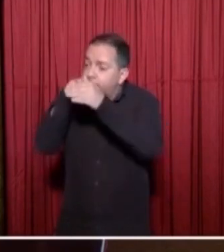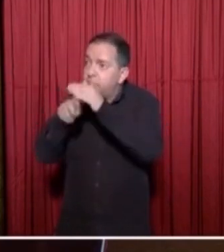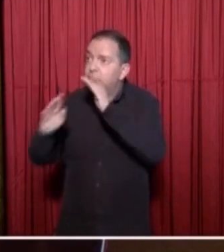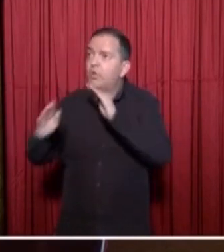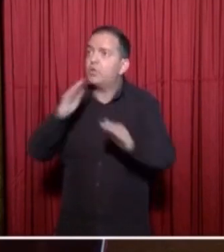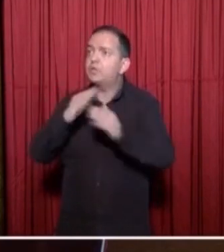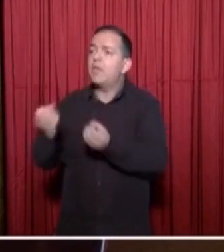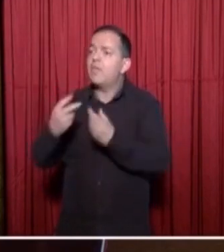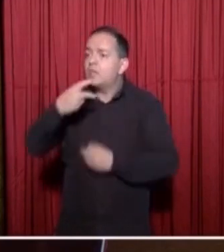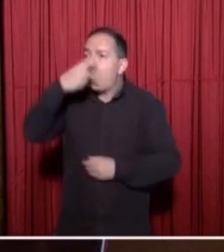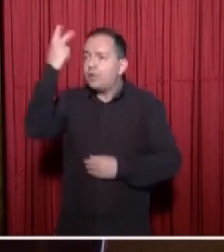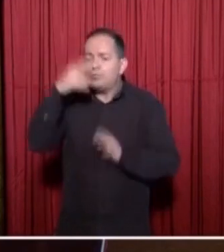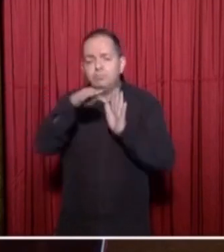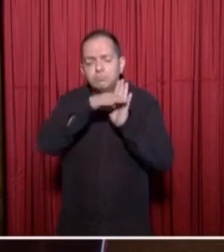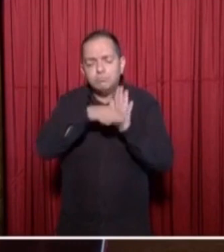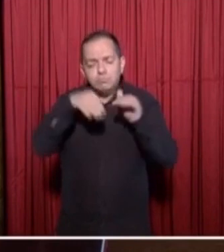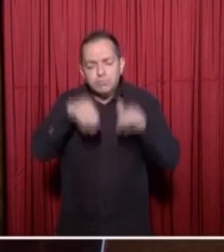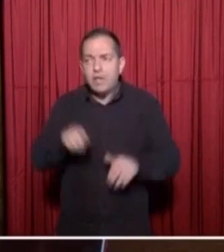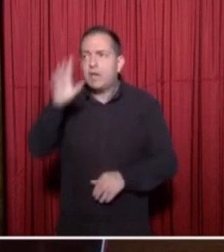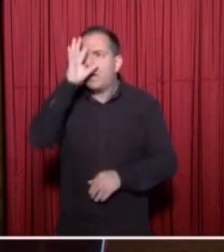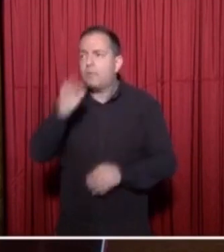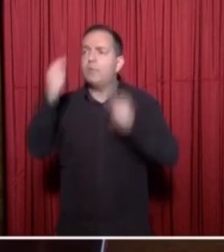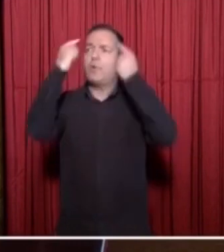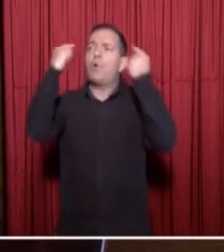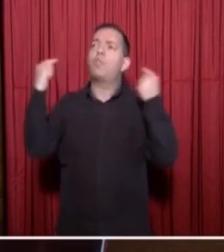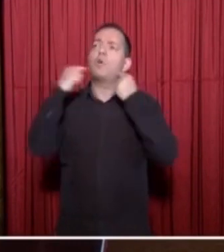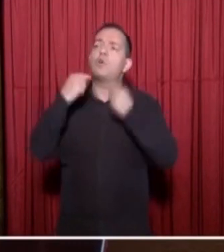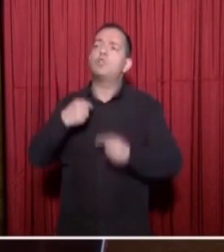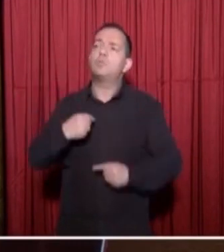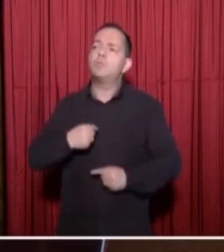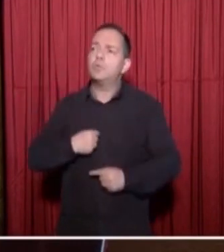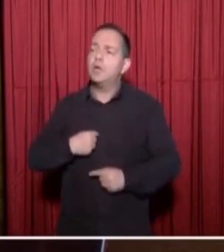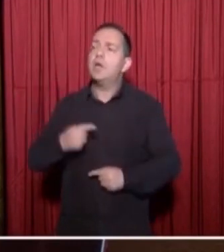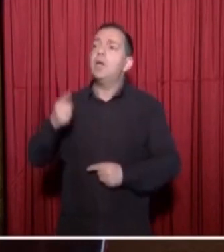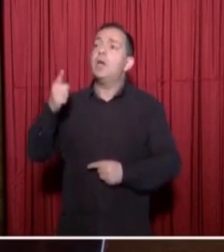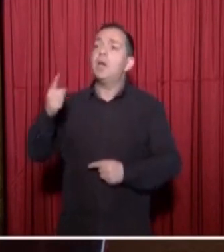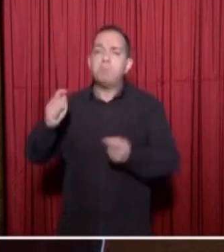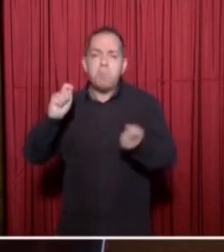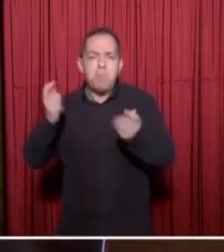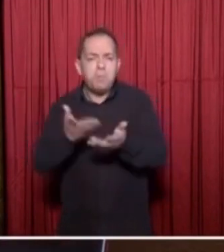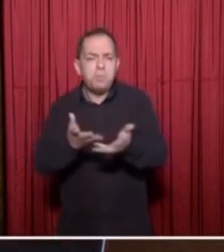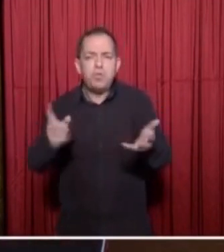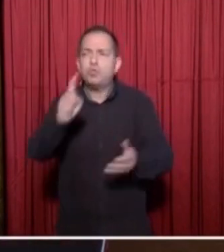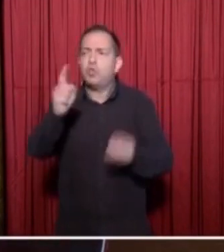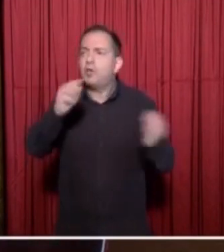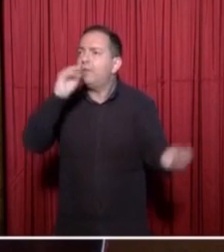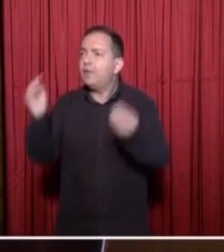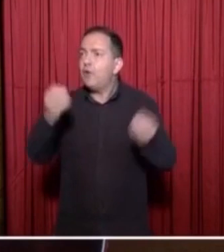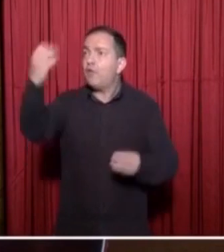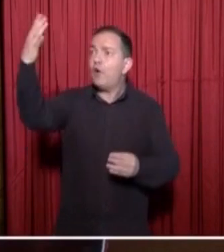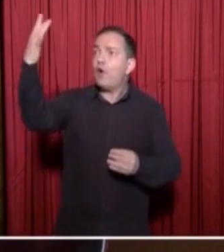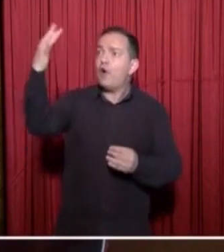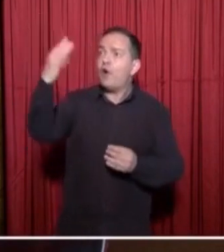κατέφυγον, δίδαξόν με, του ποιήν το θέλημά σου, ότι σύ ο Θεός μου, ότι παρασύ πηγή ζωής, εν το